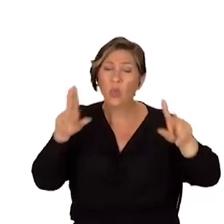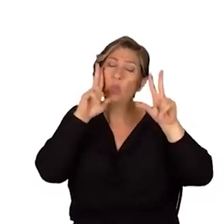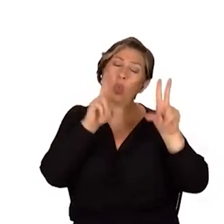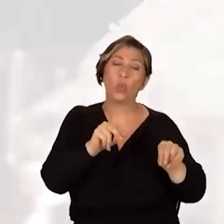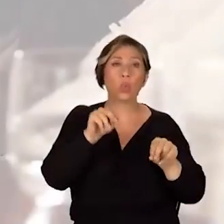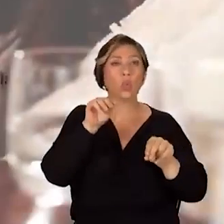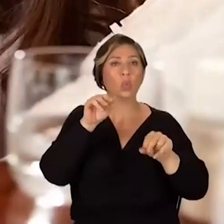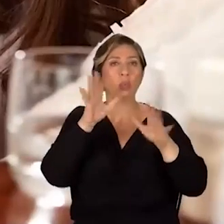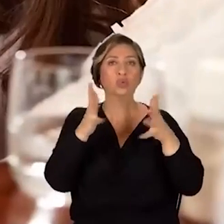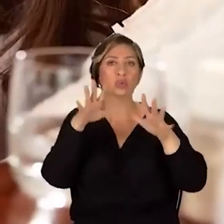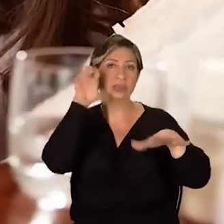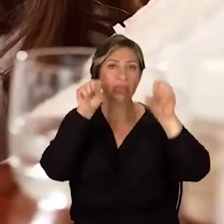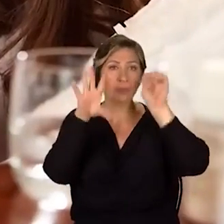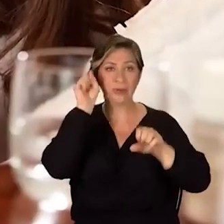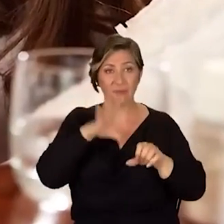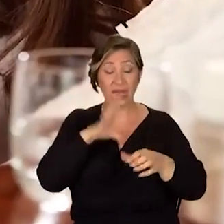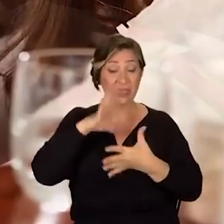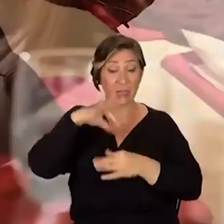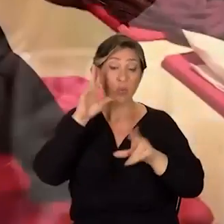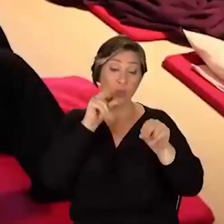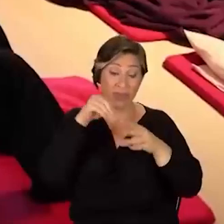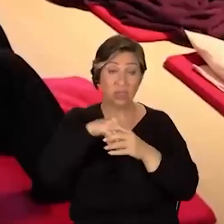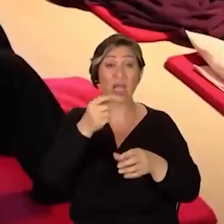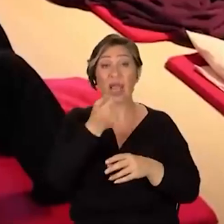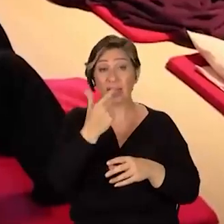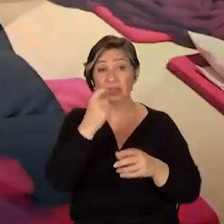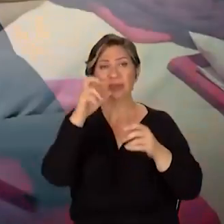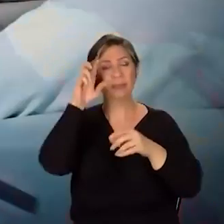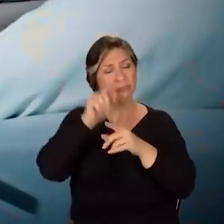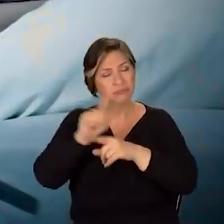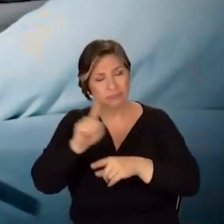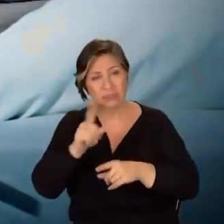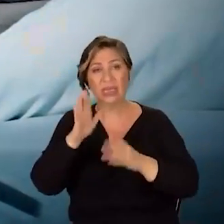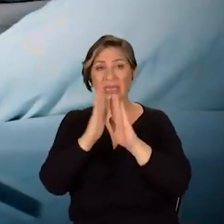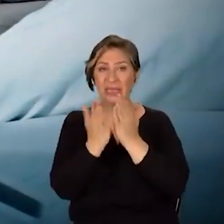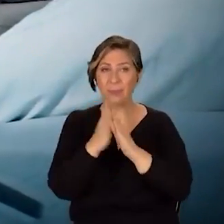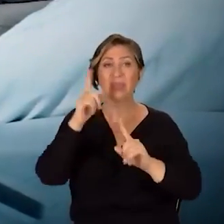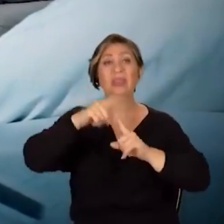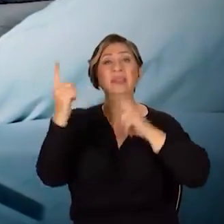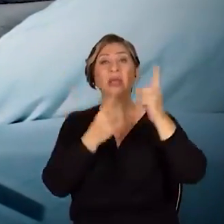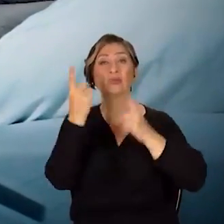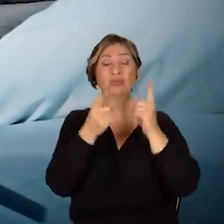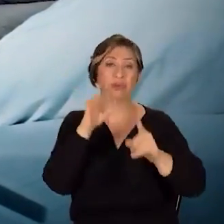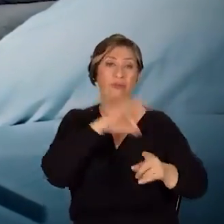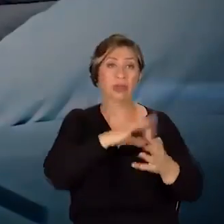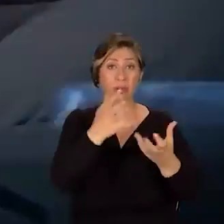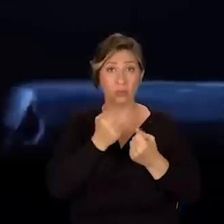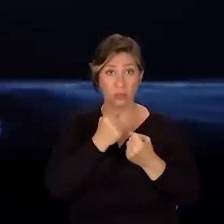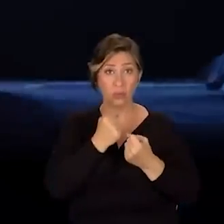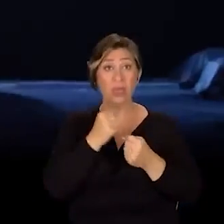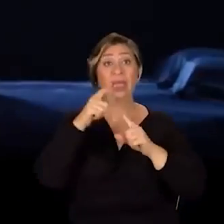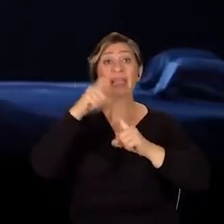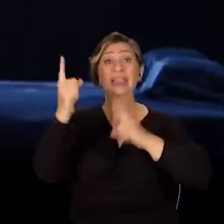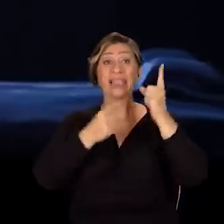diyor. İnsanlar uyumak için ilaç, terapi, kitaplar ya da teknolojiden yararlanıyor. Öyle ki